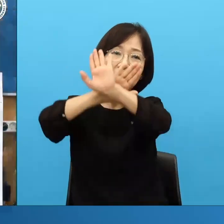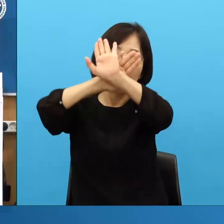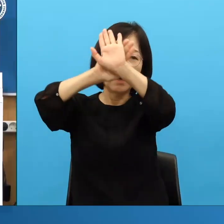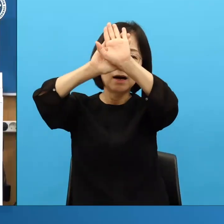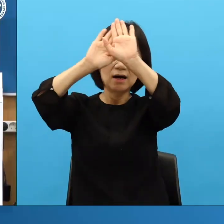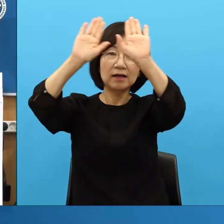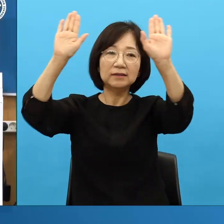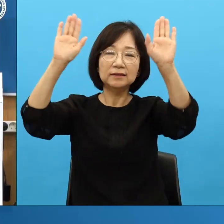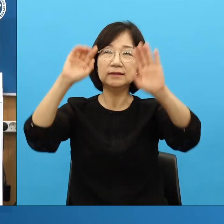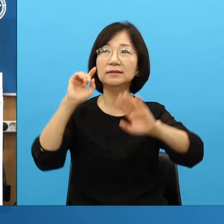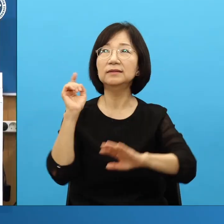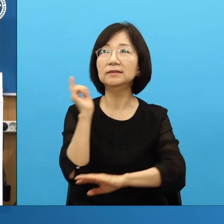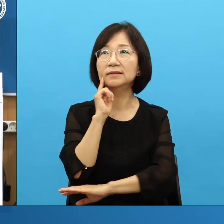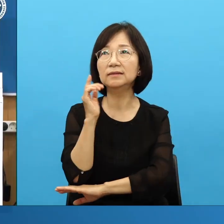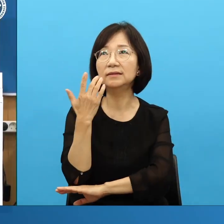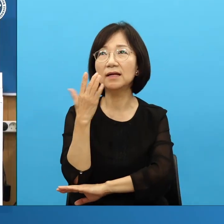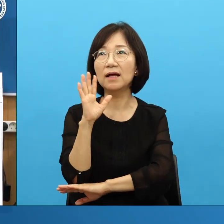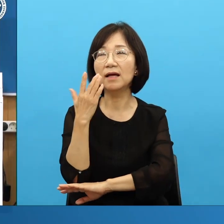기뻐합니다.